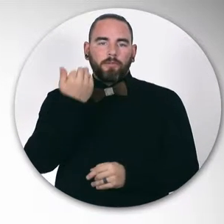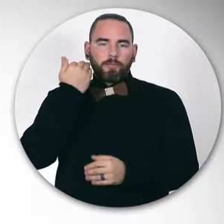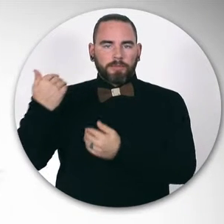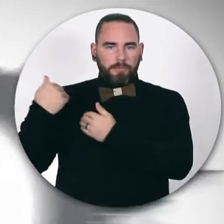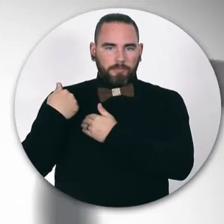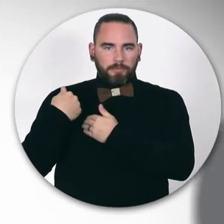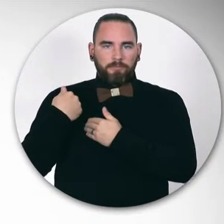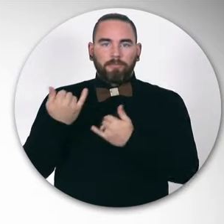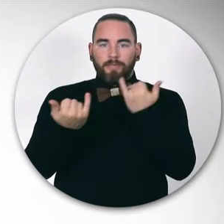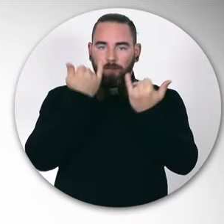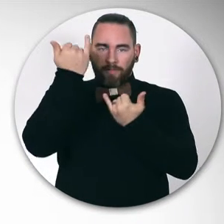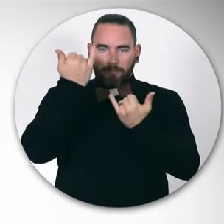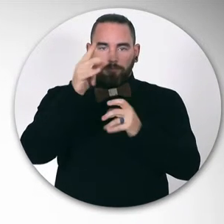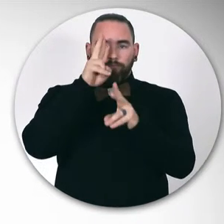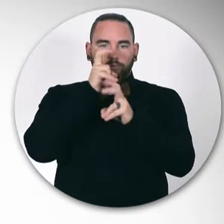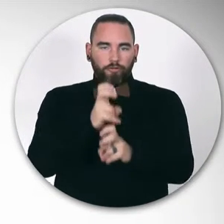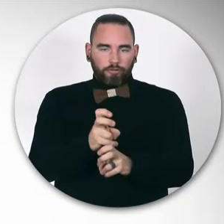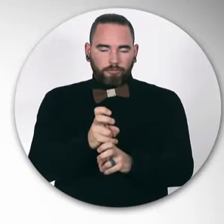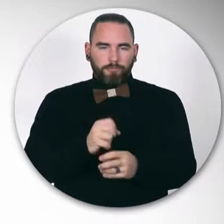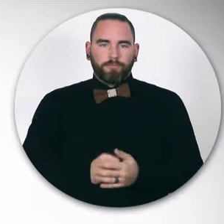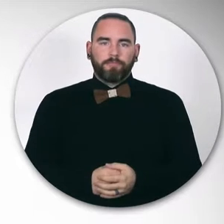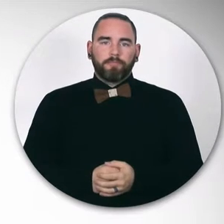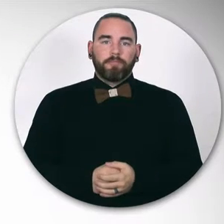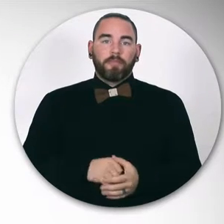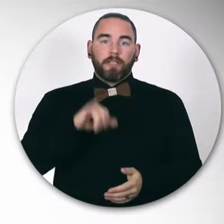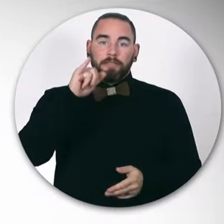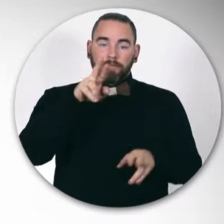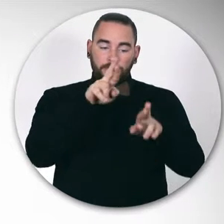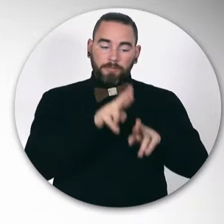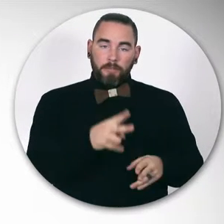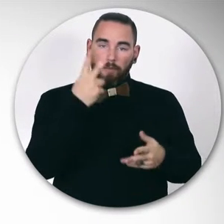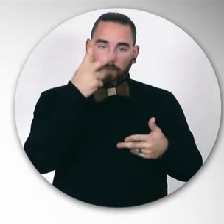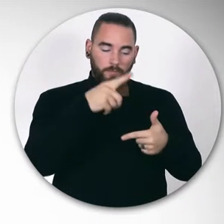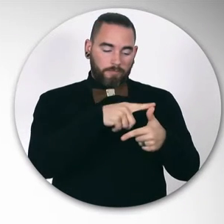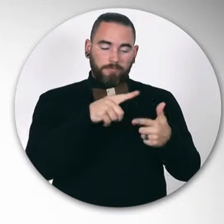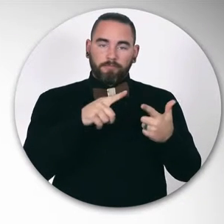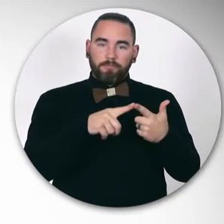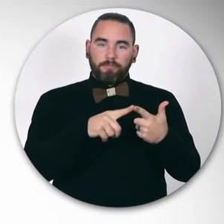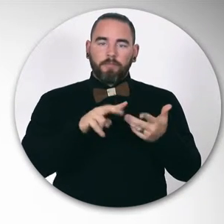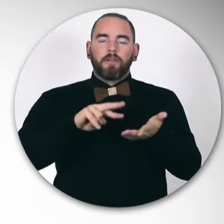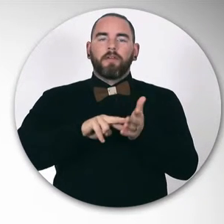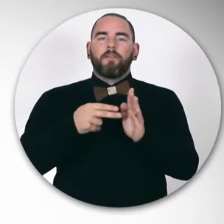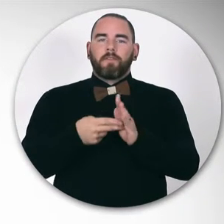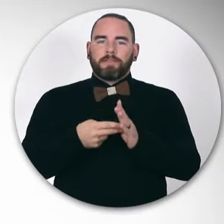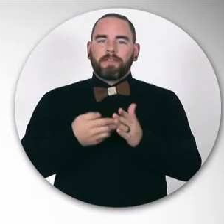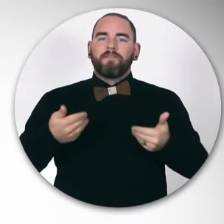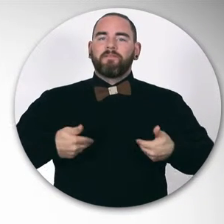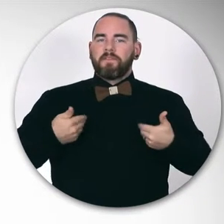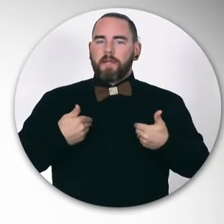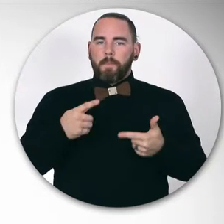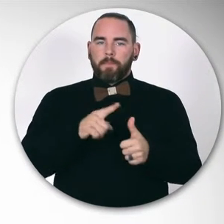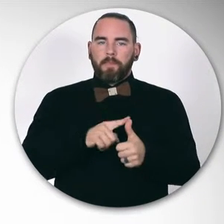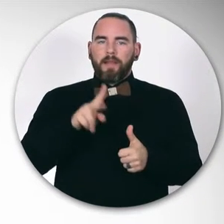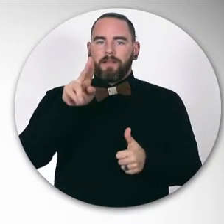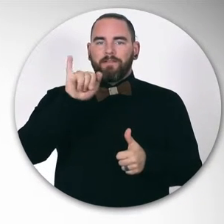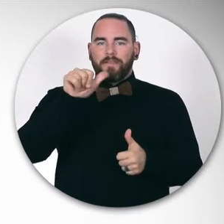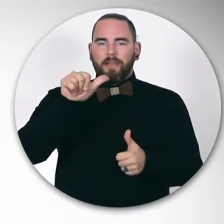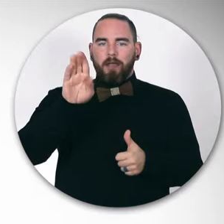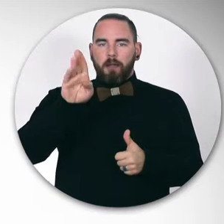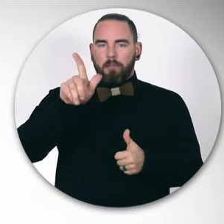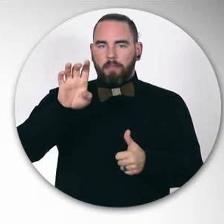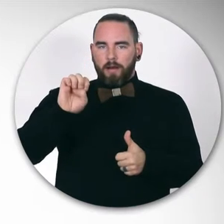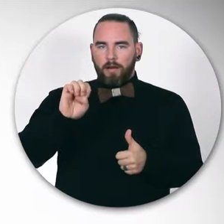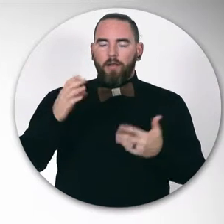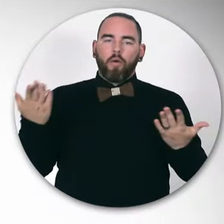recherche. Lorsqu'une action respecte deux volets, elle peut être qualifiée de vivable, viable ou